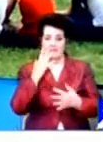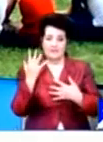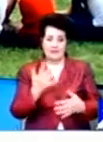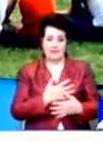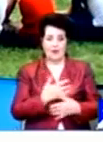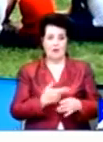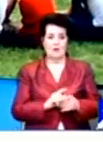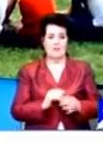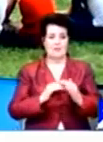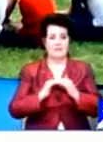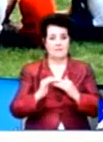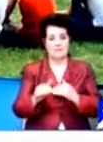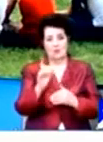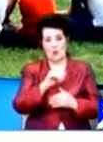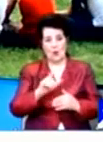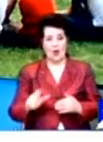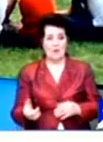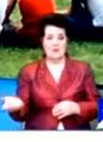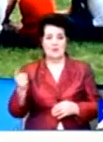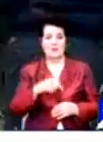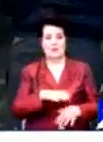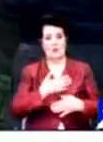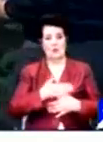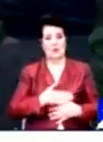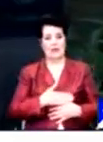de plaiurile moldave și de aceea revin aici cu drag.